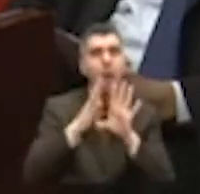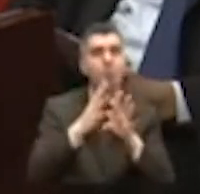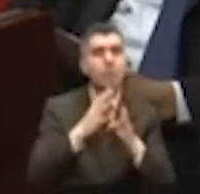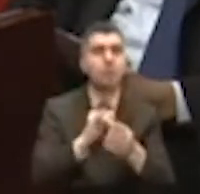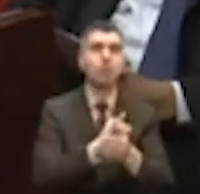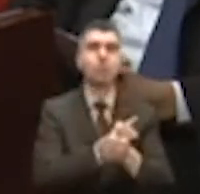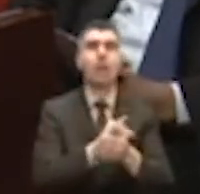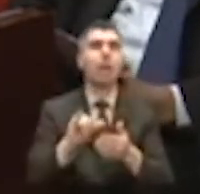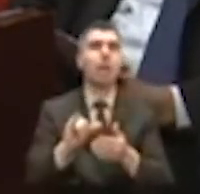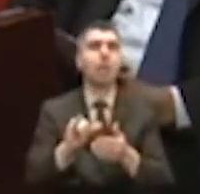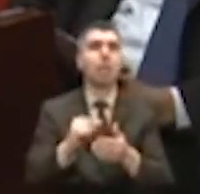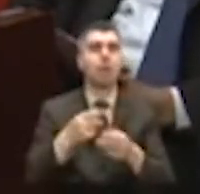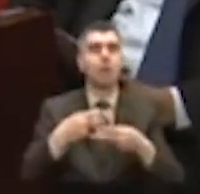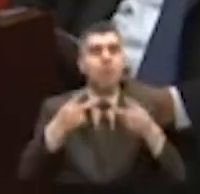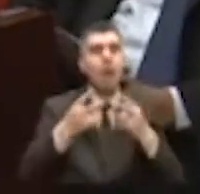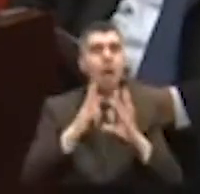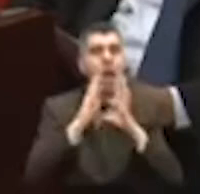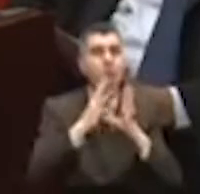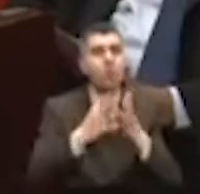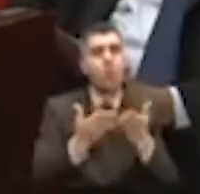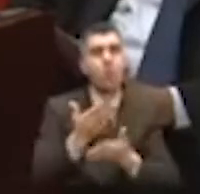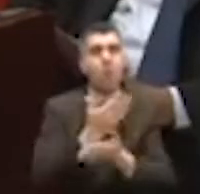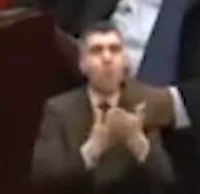اساس ولا راس، غوتوا حتى تعياو باش ما